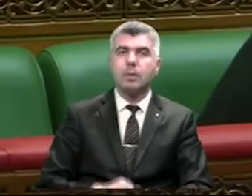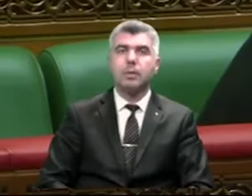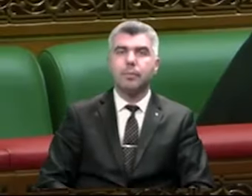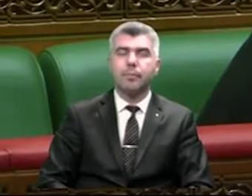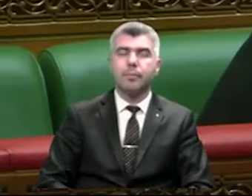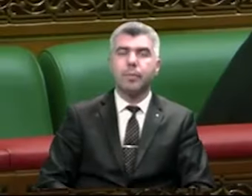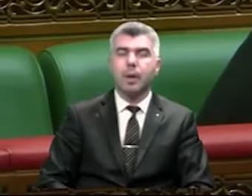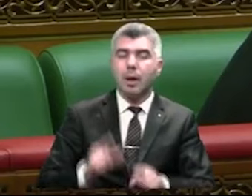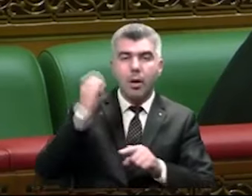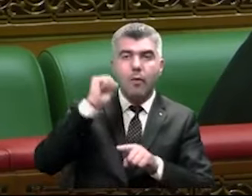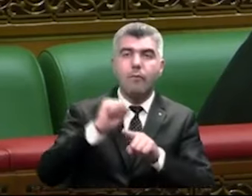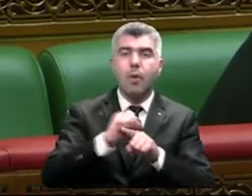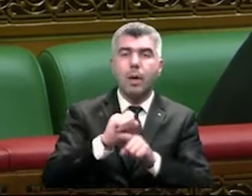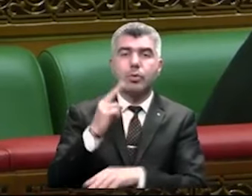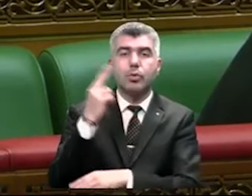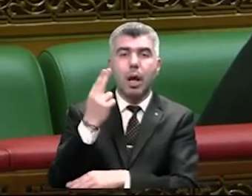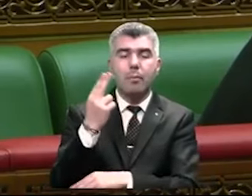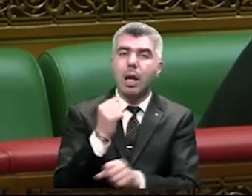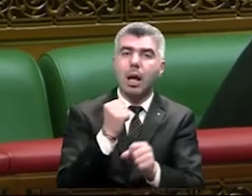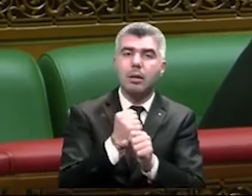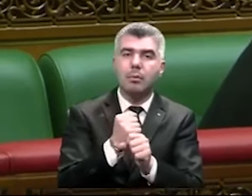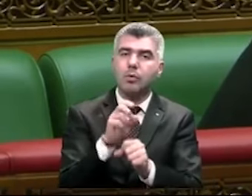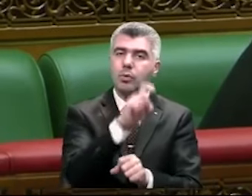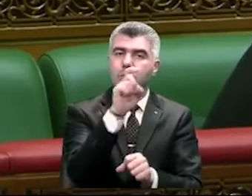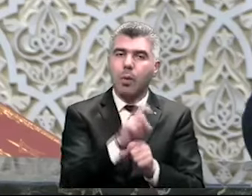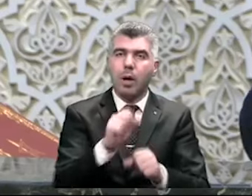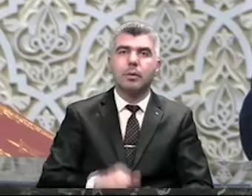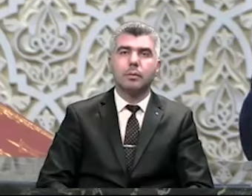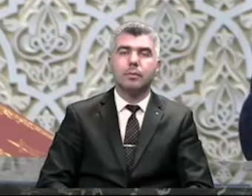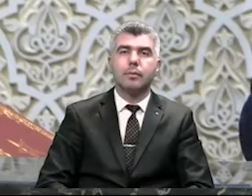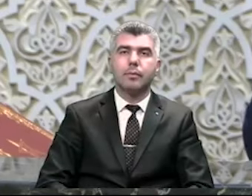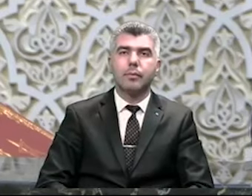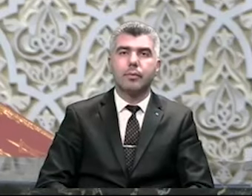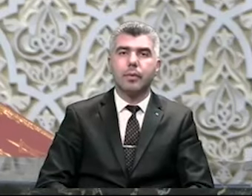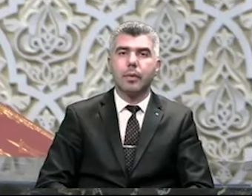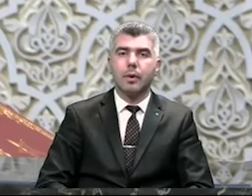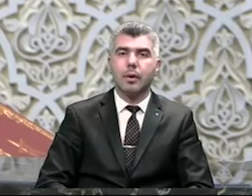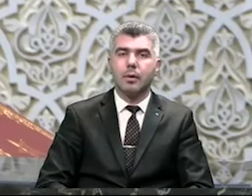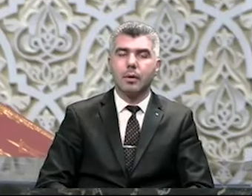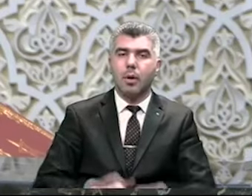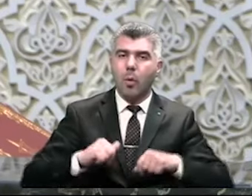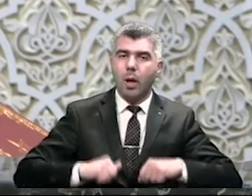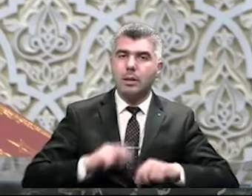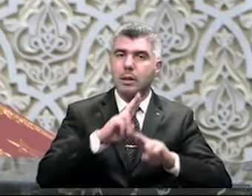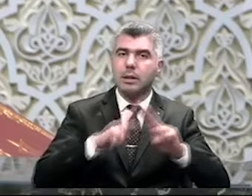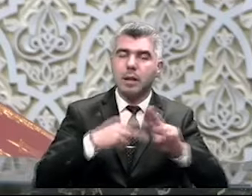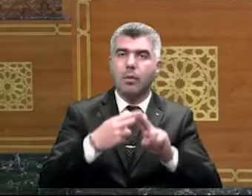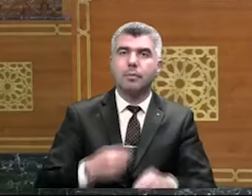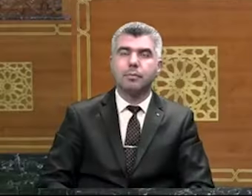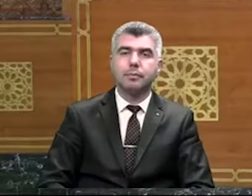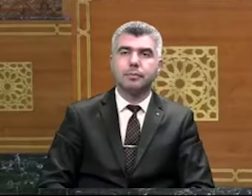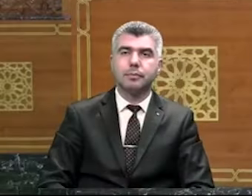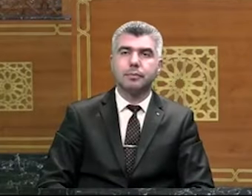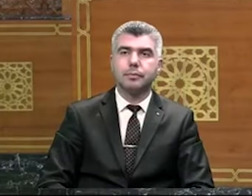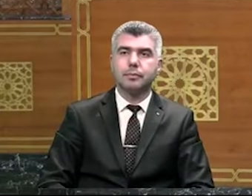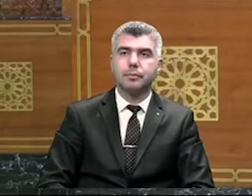ملائمه التكوين الجامعي مع حاجيه سوق الشغل نسائلكم شكرا شكرا السيده المستشاره المحترمه الكلمه السيد الوزير للجواب